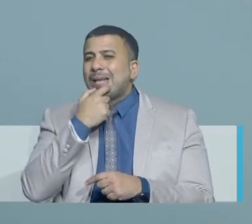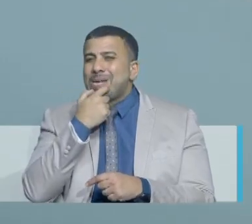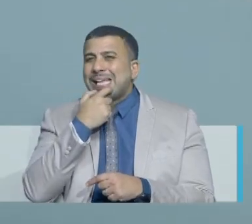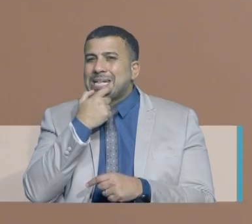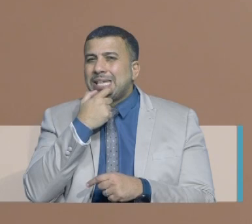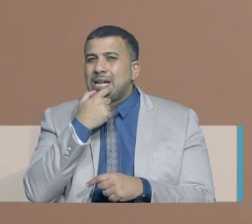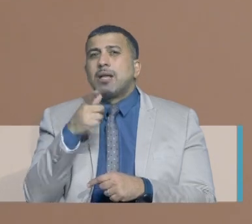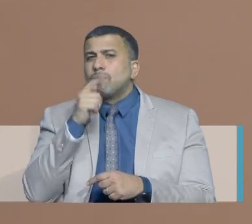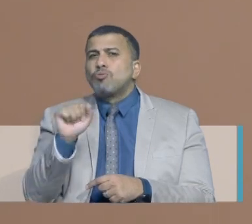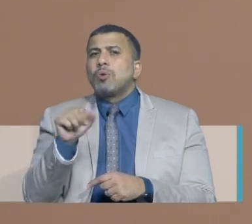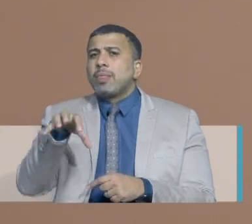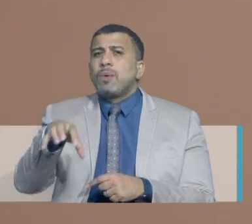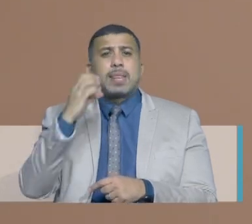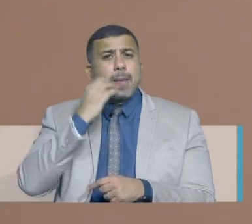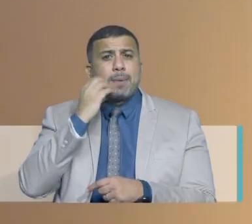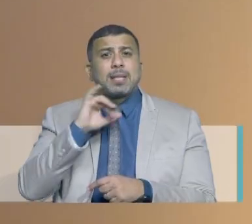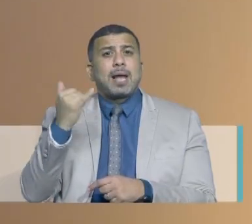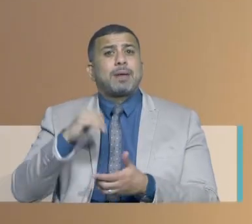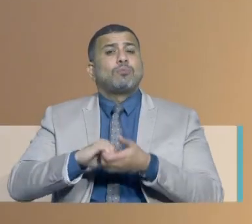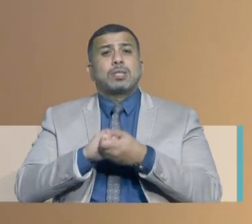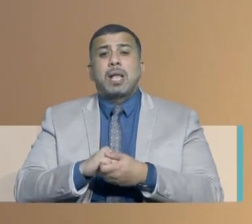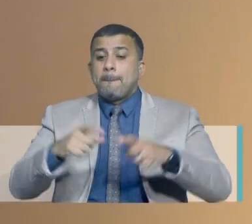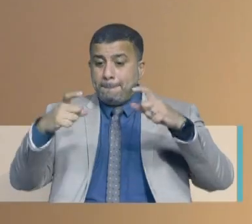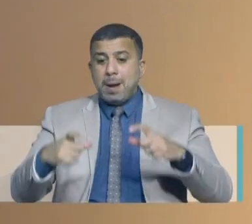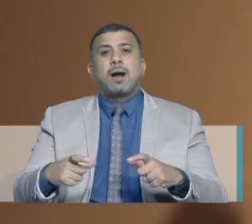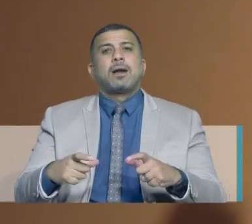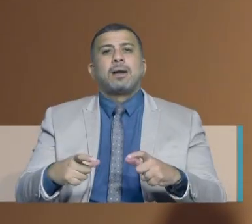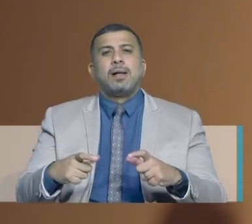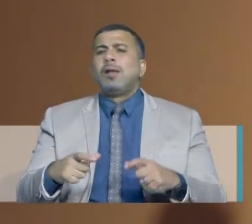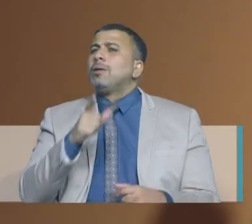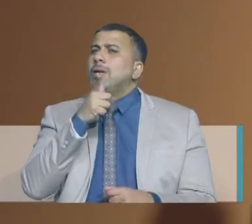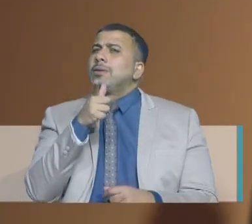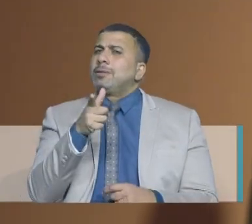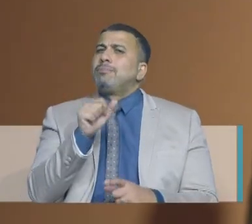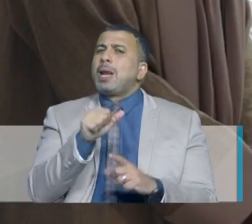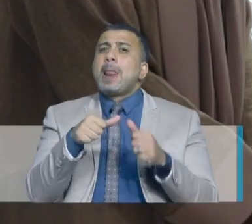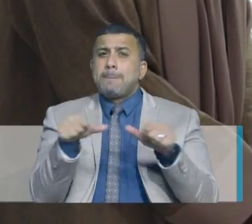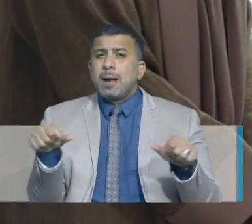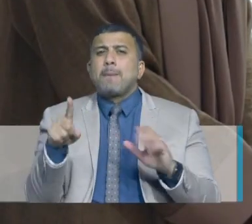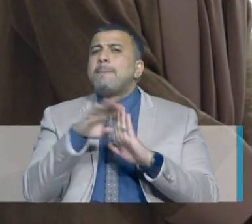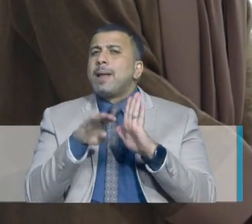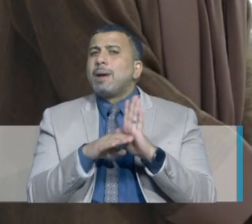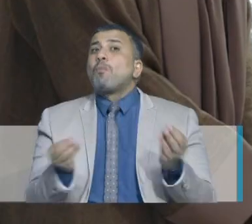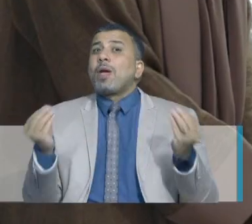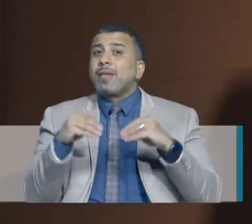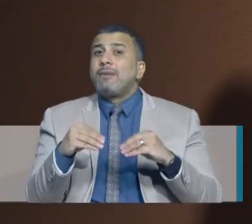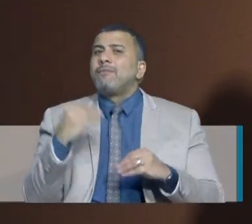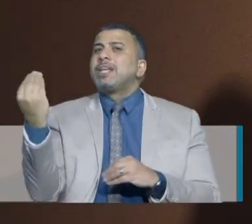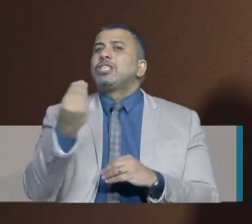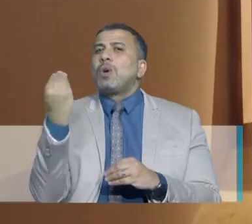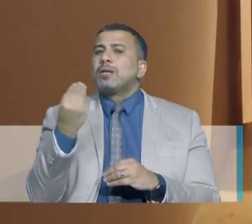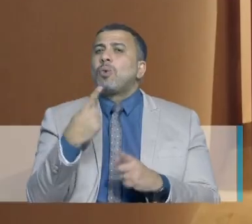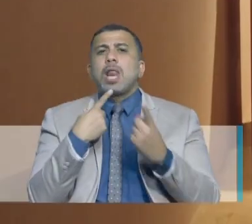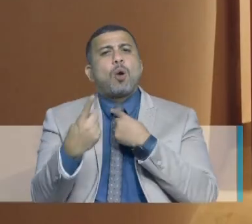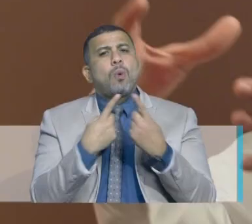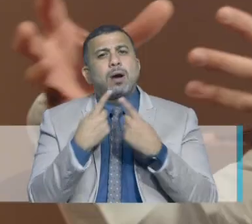واجنبيه يتخذون من دوله الامارات العربيه المتحده مقرا ويتضمن المعرض برنامجا مكثفا من